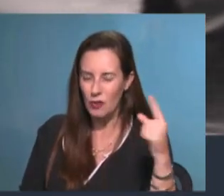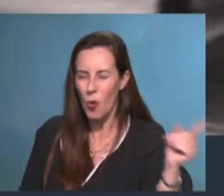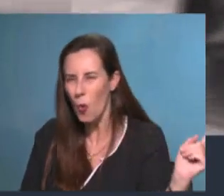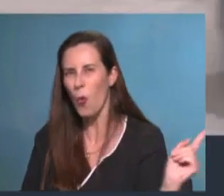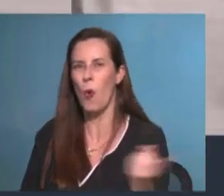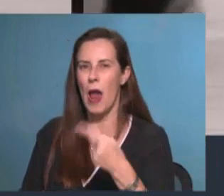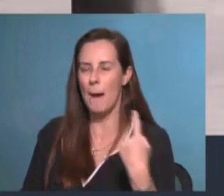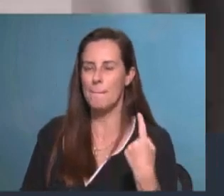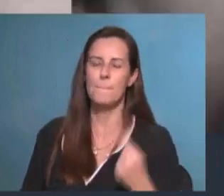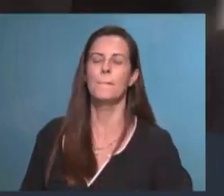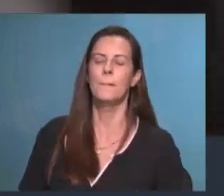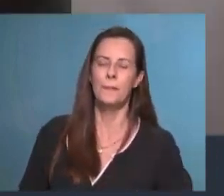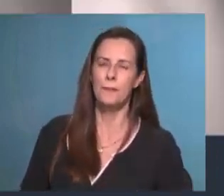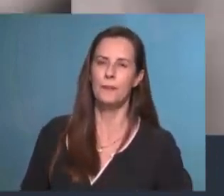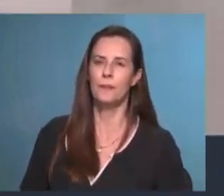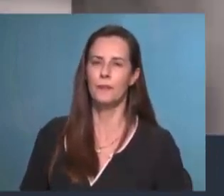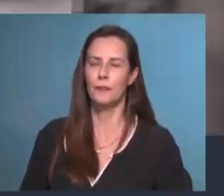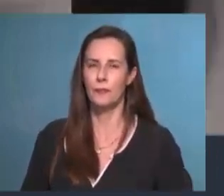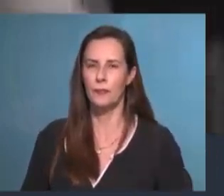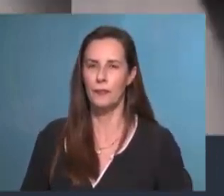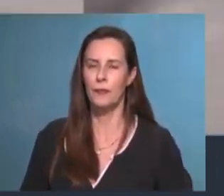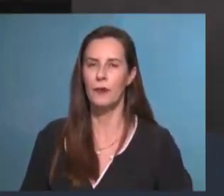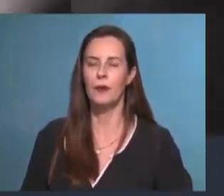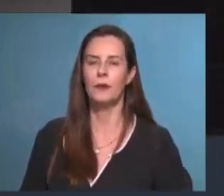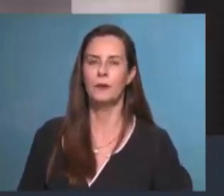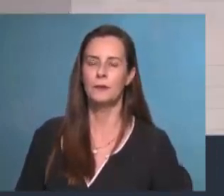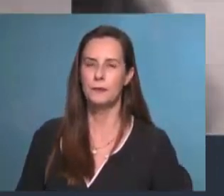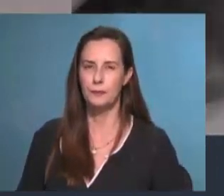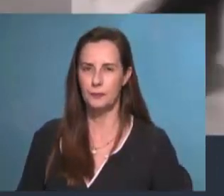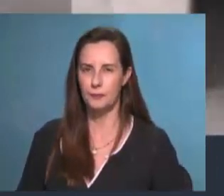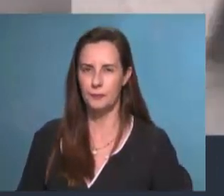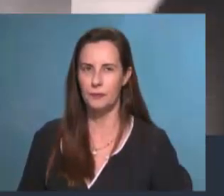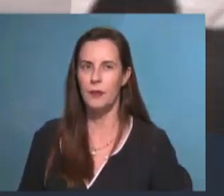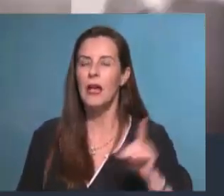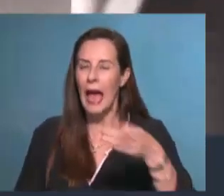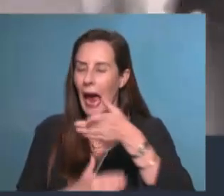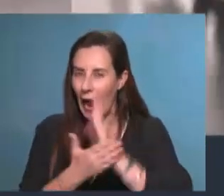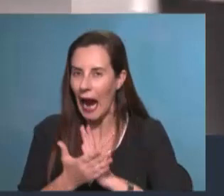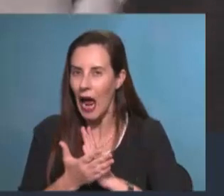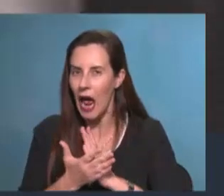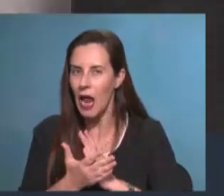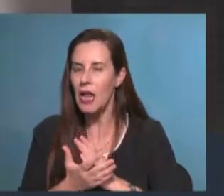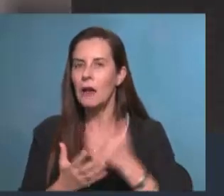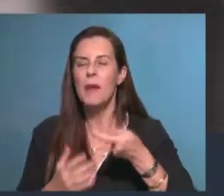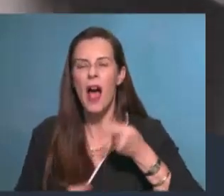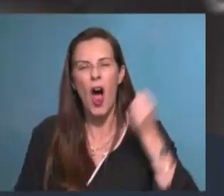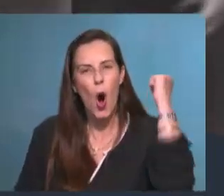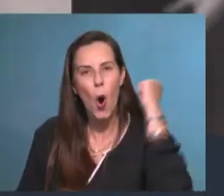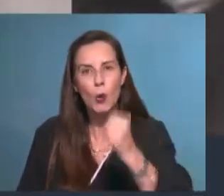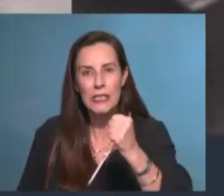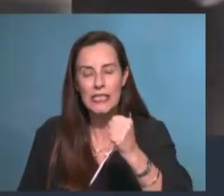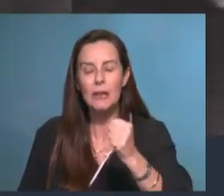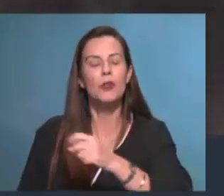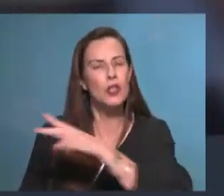נעים, אבאס סייד, ואליהם הצטרף סמיר קונטר. אלה רק חלק מרבי המרצחים שהיא פגשה על